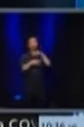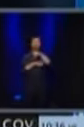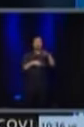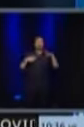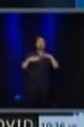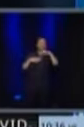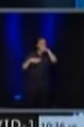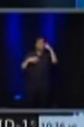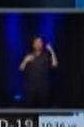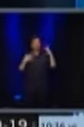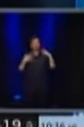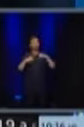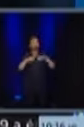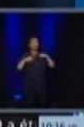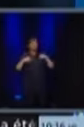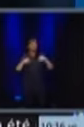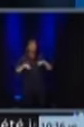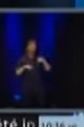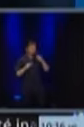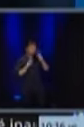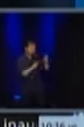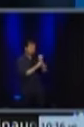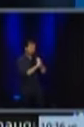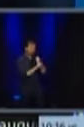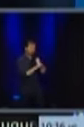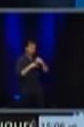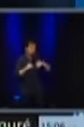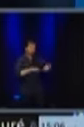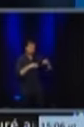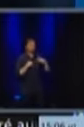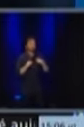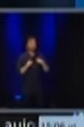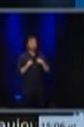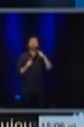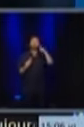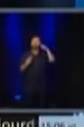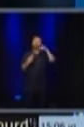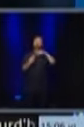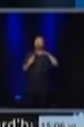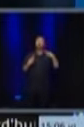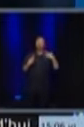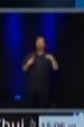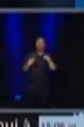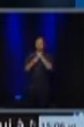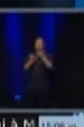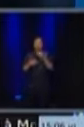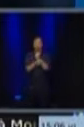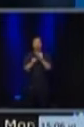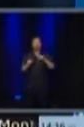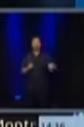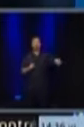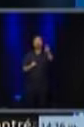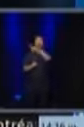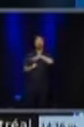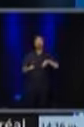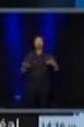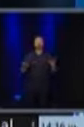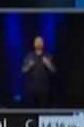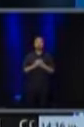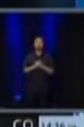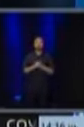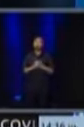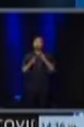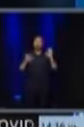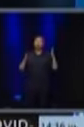continuer à surveiller les choses. Puis soyez assurés que notre objectif, c'est de donner plus de liberté, mais pour ça, plus de